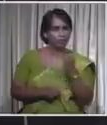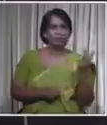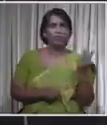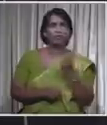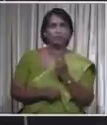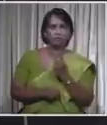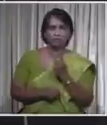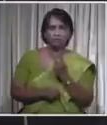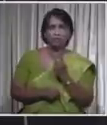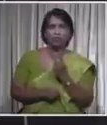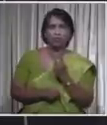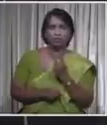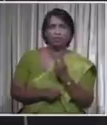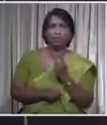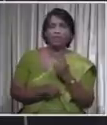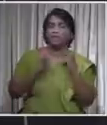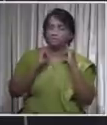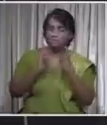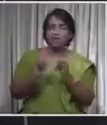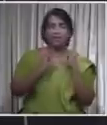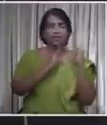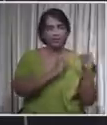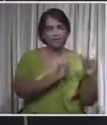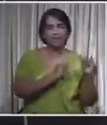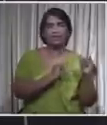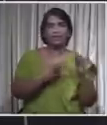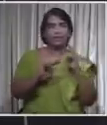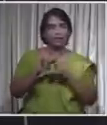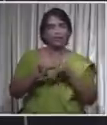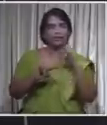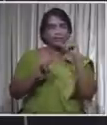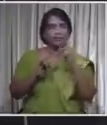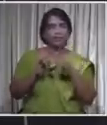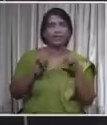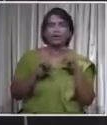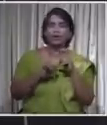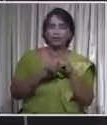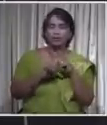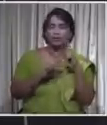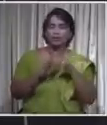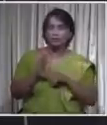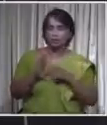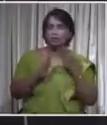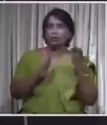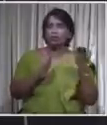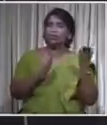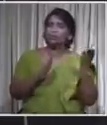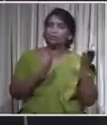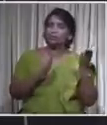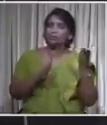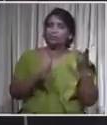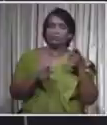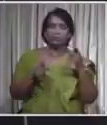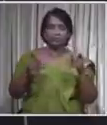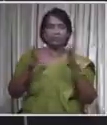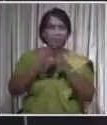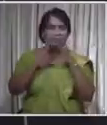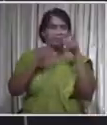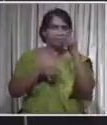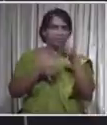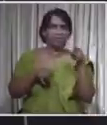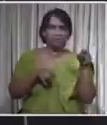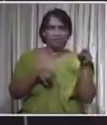මේ ආණ්ඩු දෙකම පරිදි කරා FCID එකක් දාලා අර ජොන්ස්ටන් ලව තව මෙතන හිටියා කුඟක් දෙනෙක් ඉන්නවා